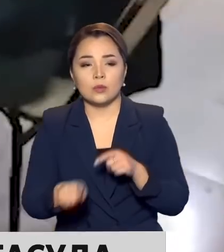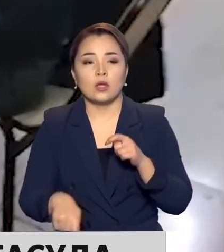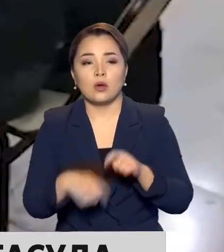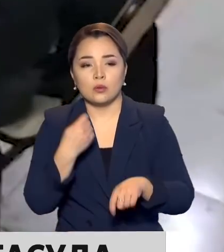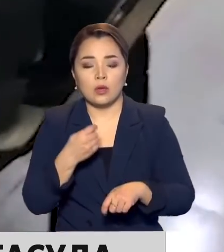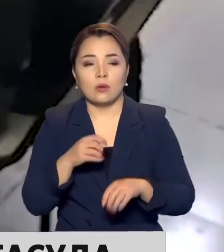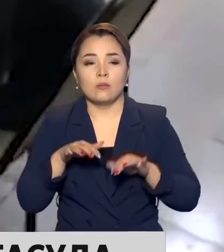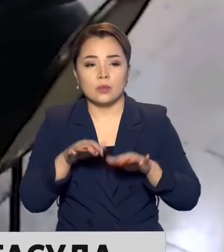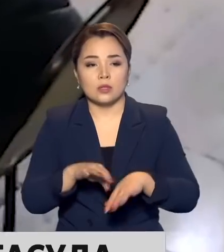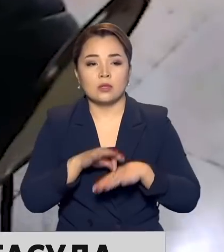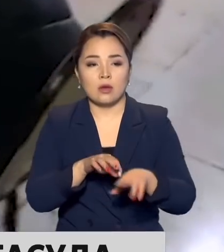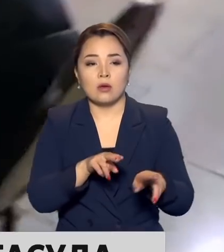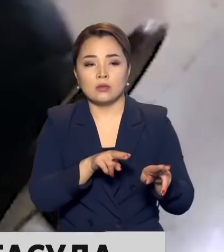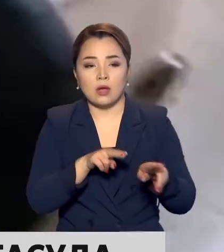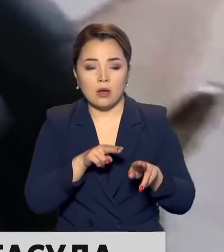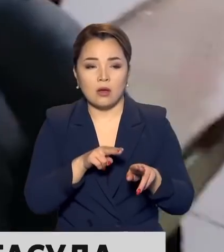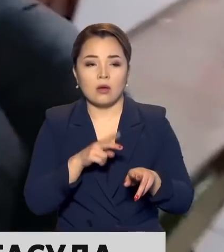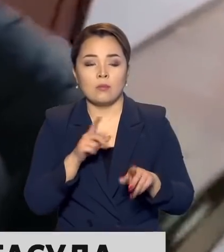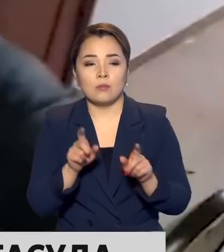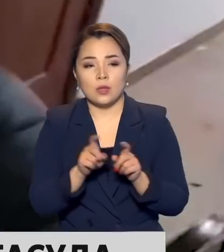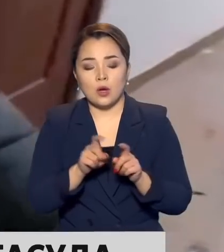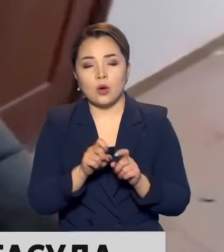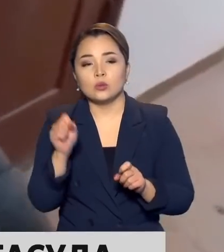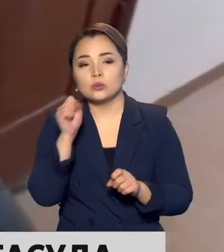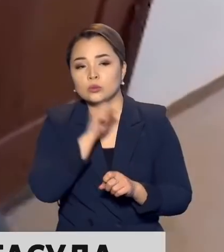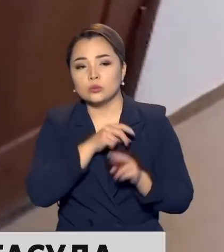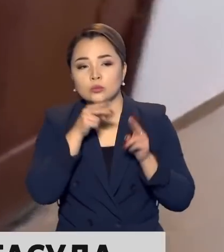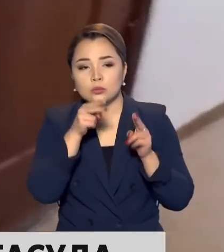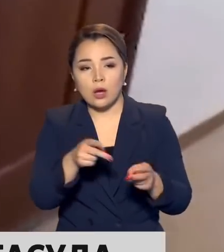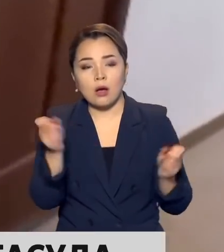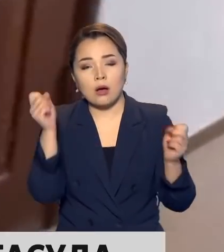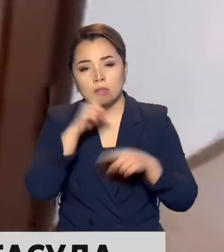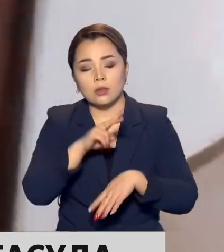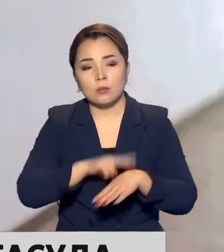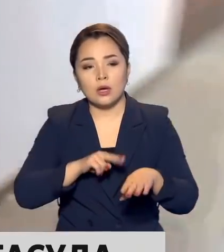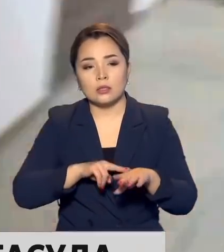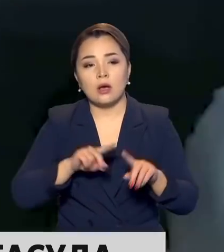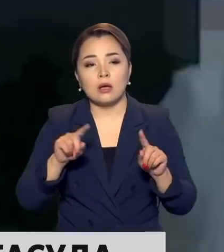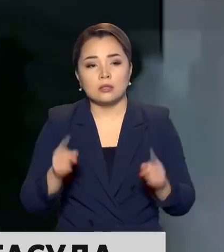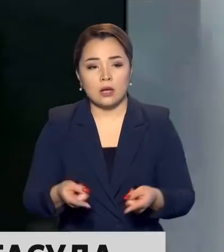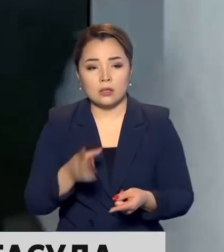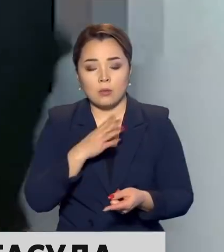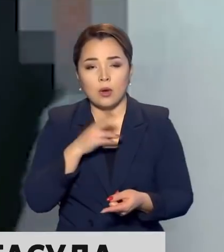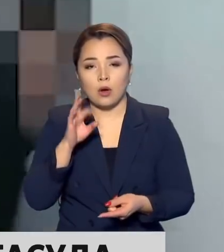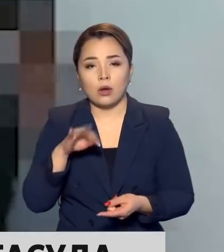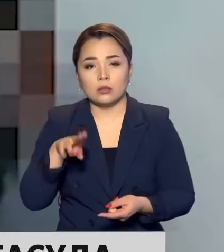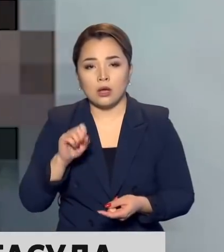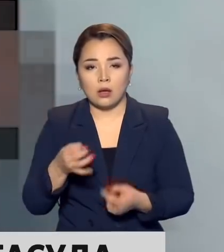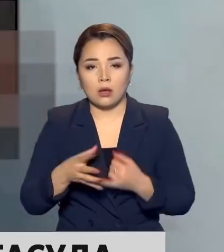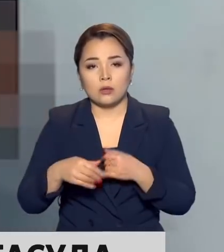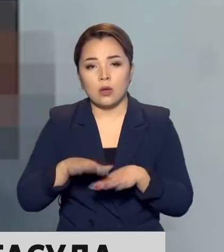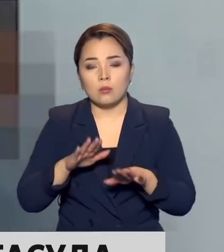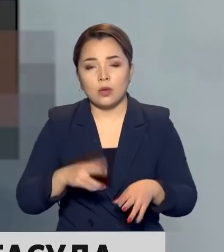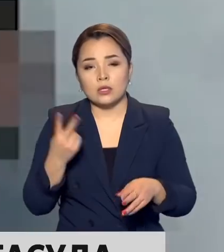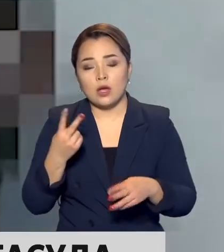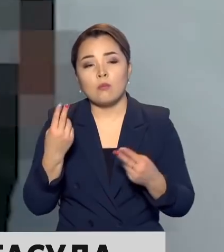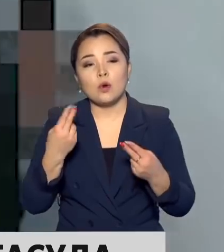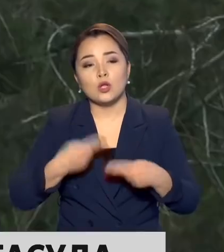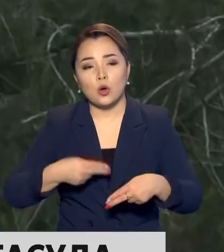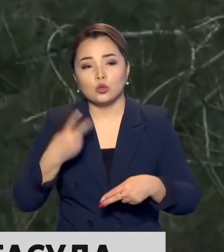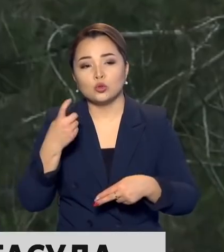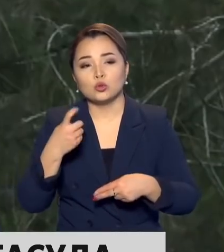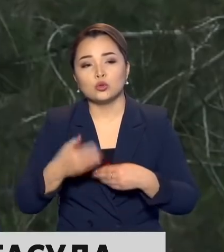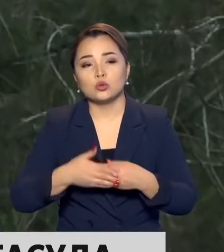тәртіпсіздік барысында аңшылық дүкен тонауға қатысы бар екендігі анықталып қамауға алынды. Қордай ауданы аумағында екі блок бекетте